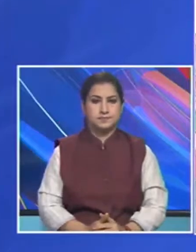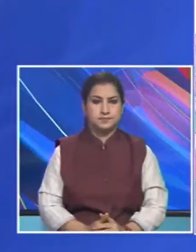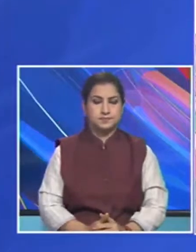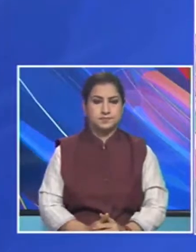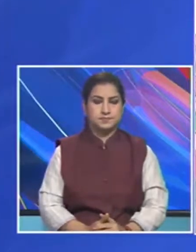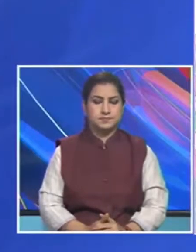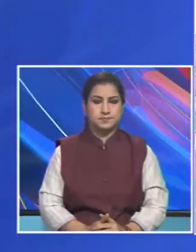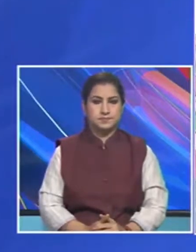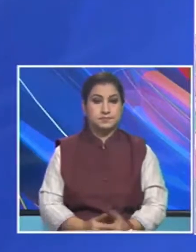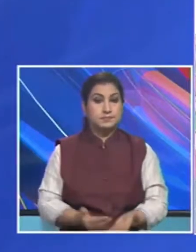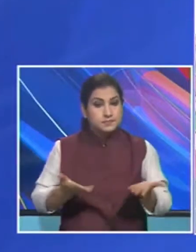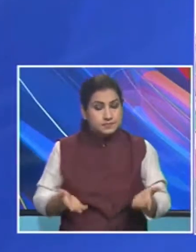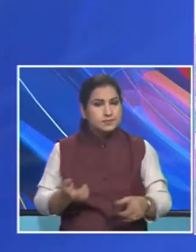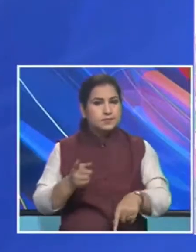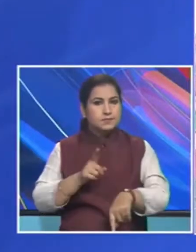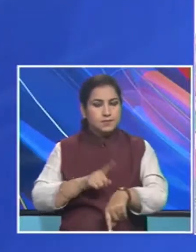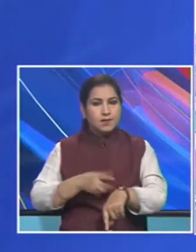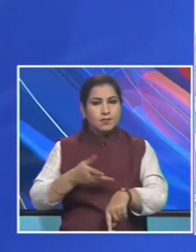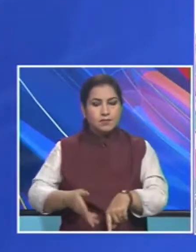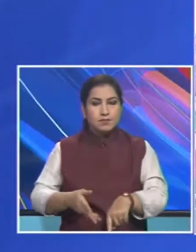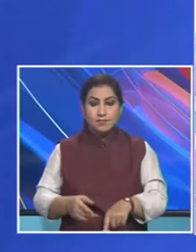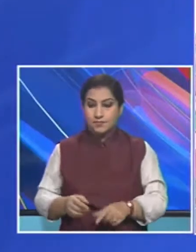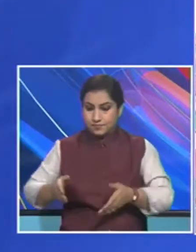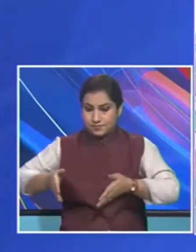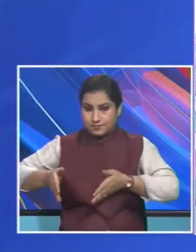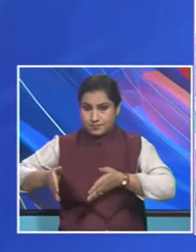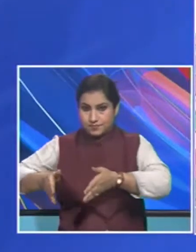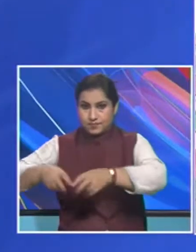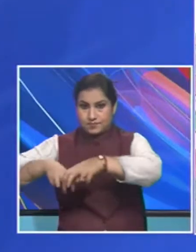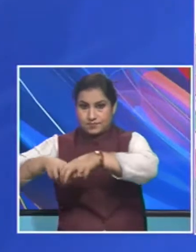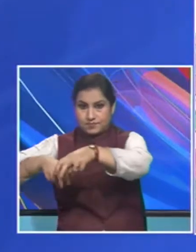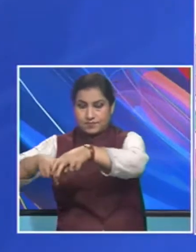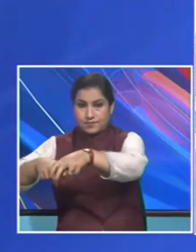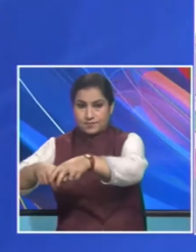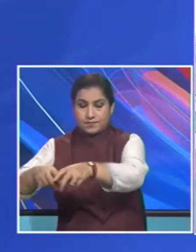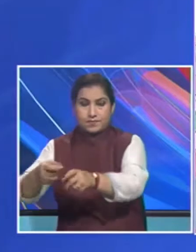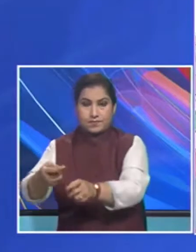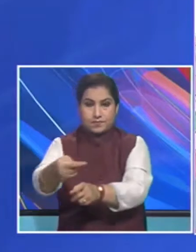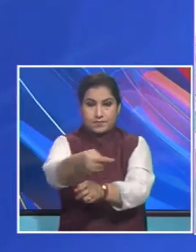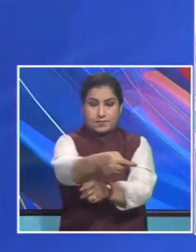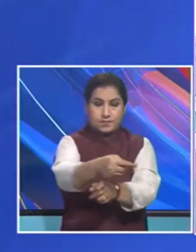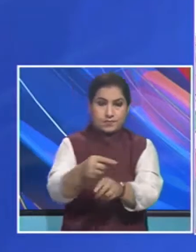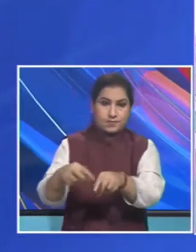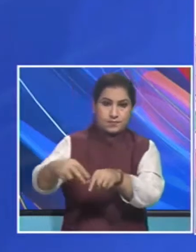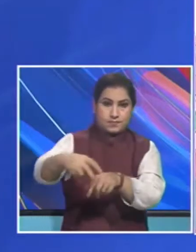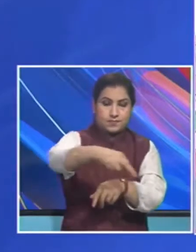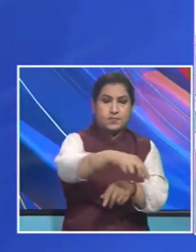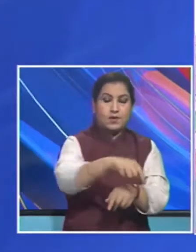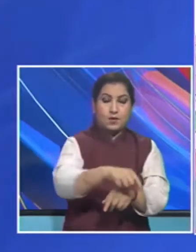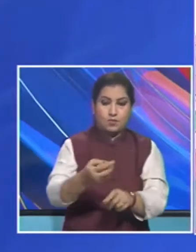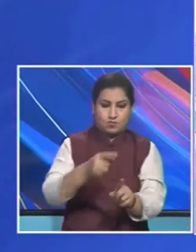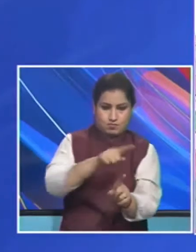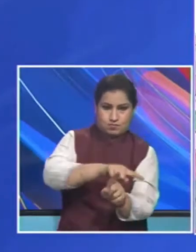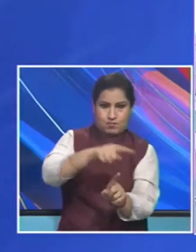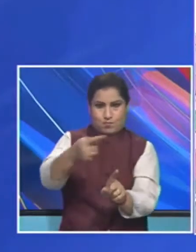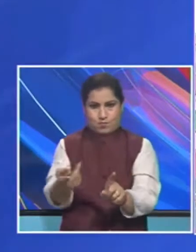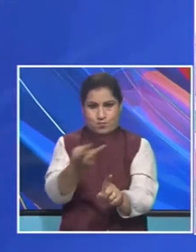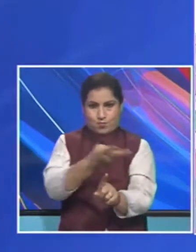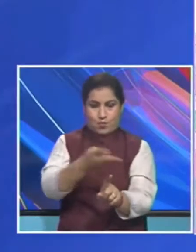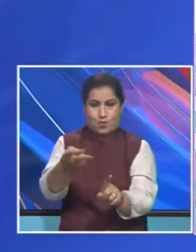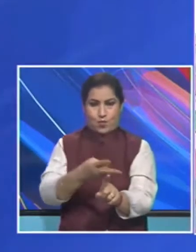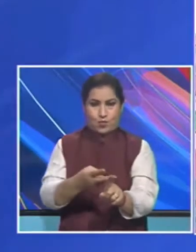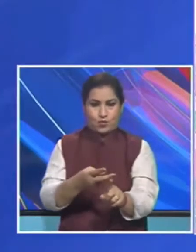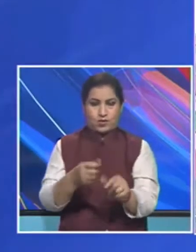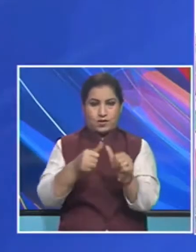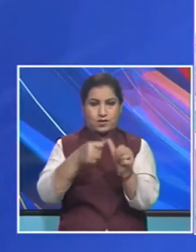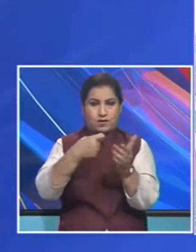ये काफिला रायसीना पहाड़ी से विजय चौक की ओर बढ़ता हुआ और दोनों ओर तीनों सेनाओं के पर्सनल